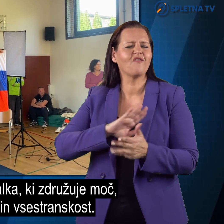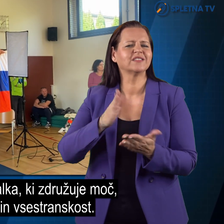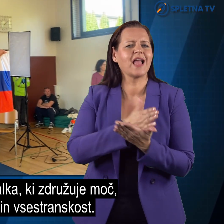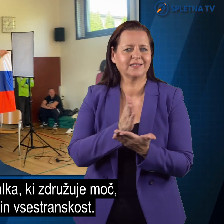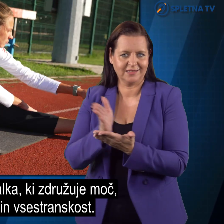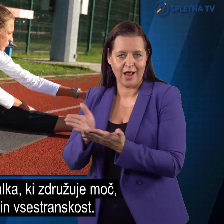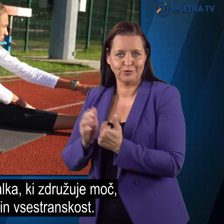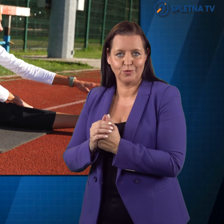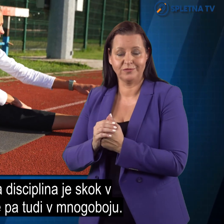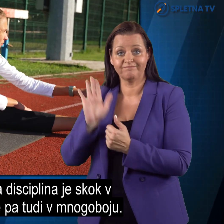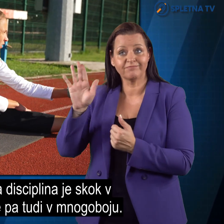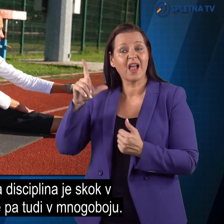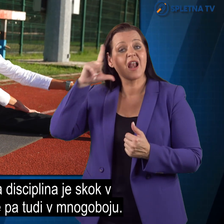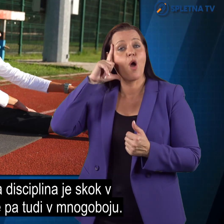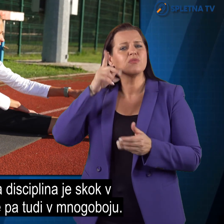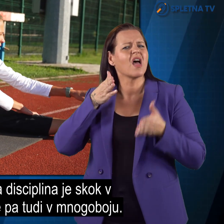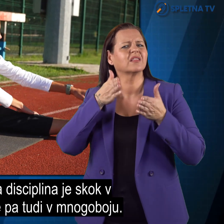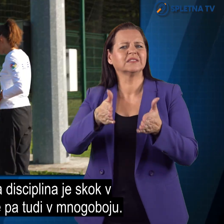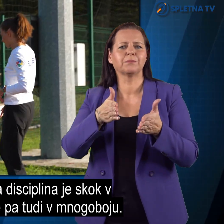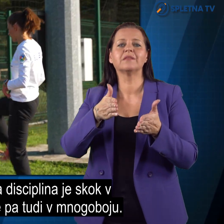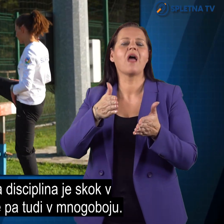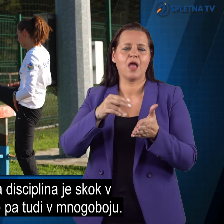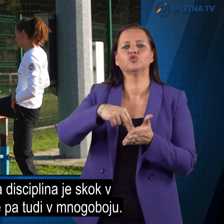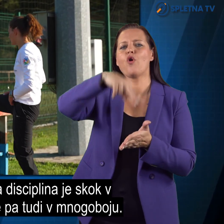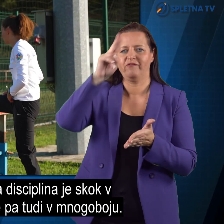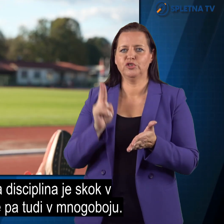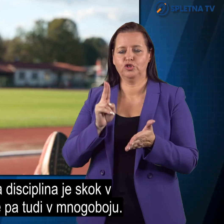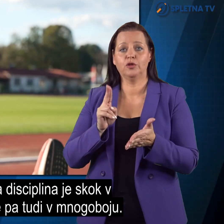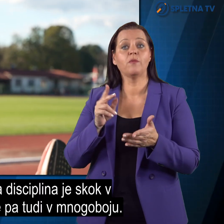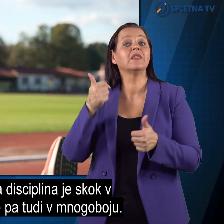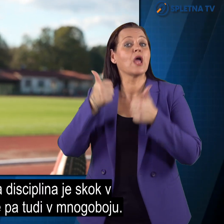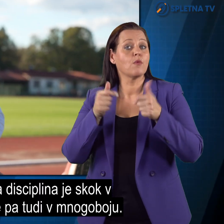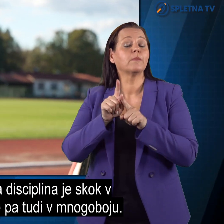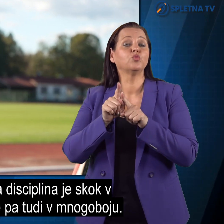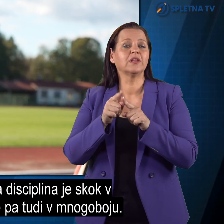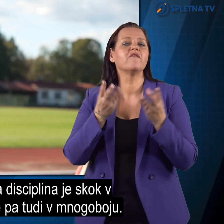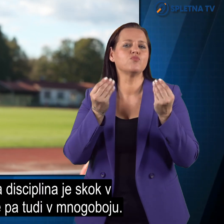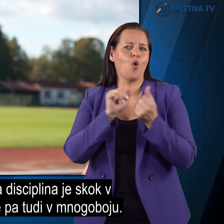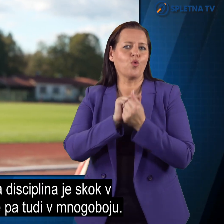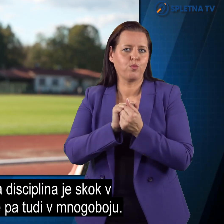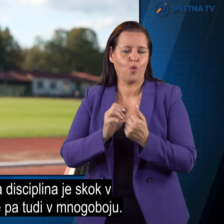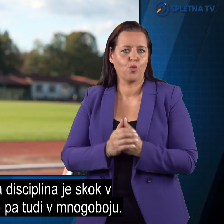vsestranskost. Njena glavna disciplina je skok v višino, tekmuje pa tudi v mnogoboju.